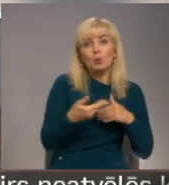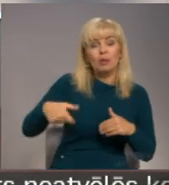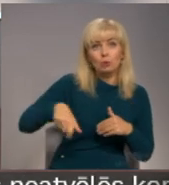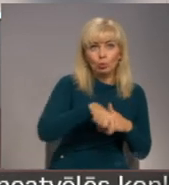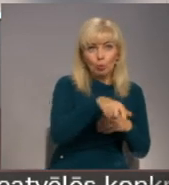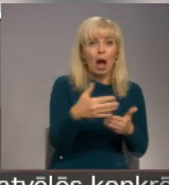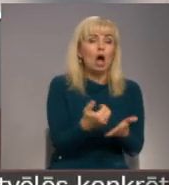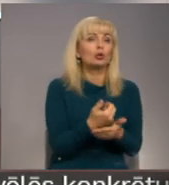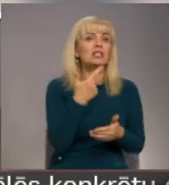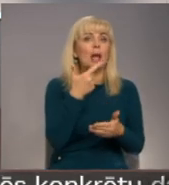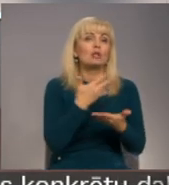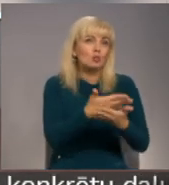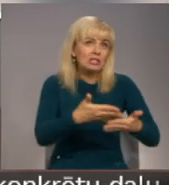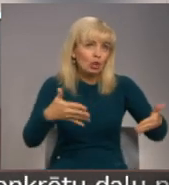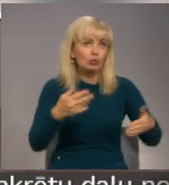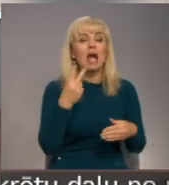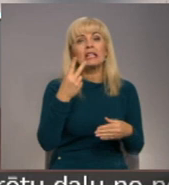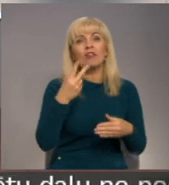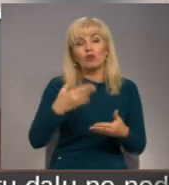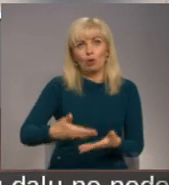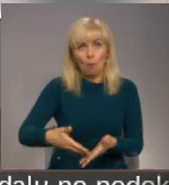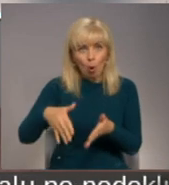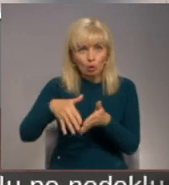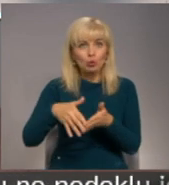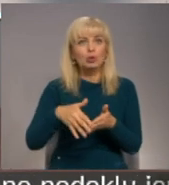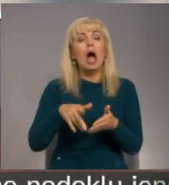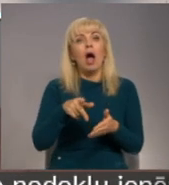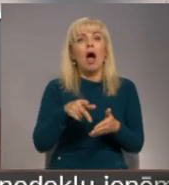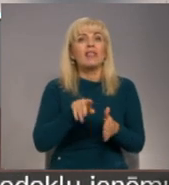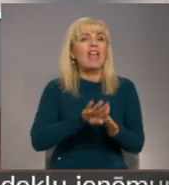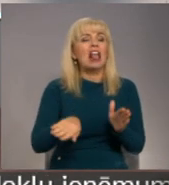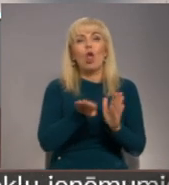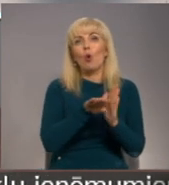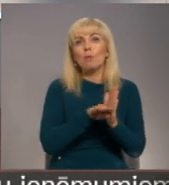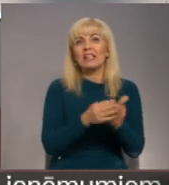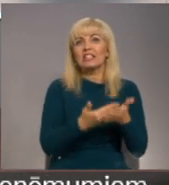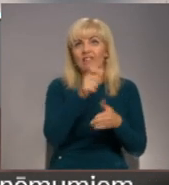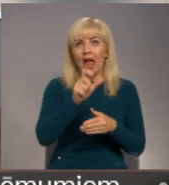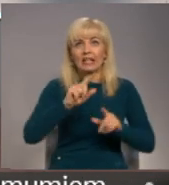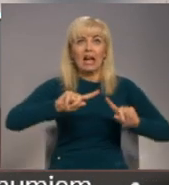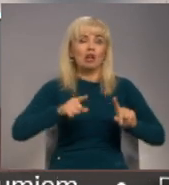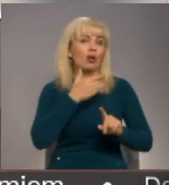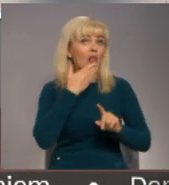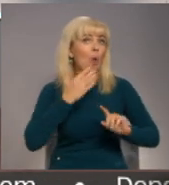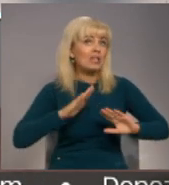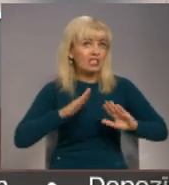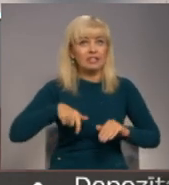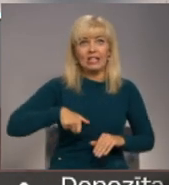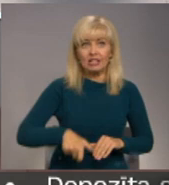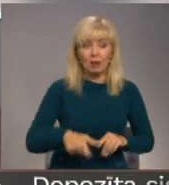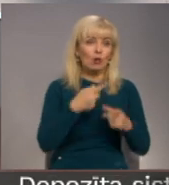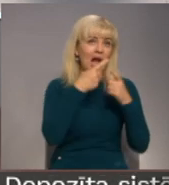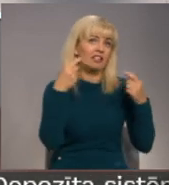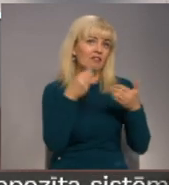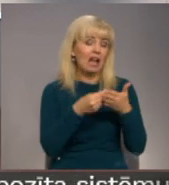Malu zvejnieks aizturēt nav izdevies. Inspektori atzinīgi vērtē pēdējos gados ar vienu aktīvāku sabiedrības iesaistīšanos malu